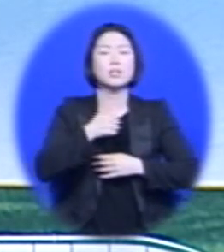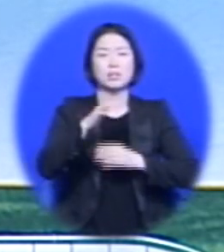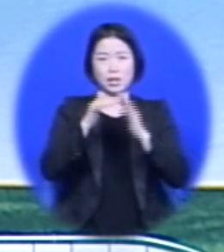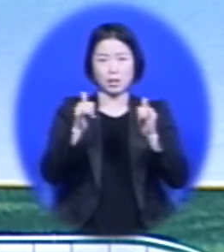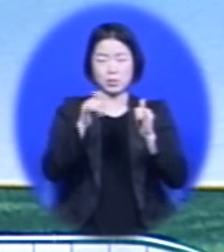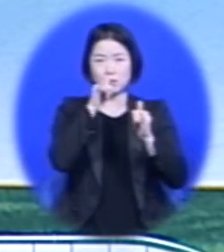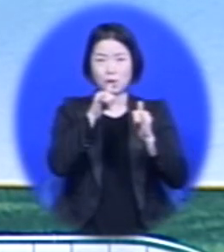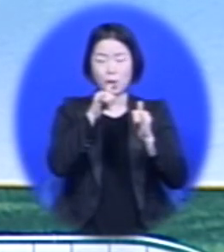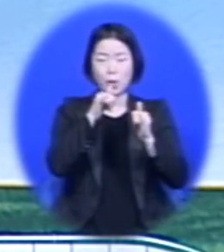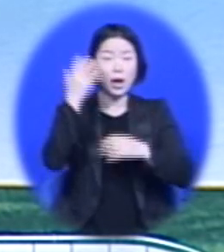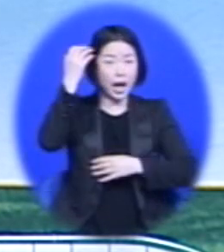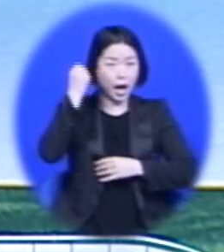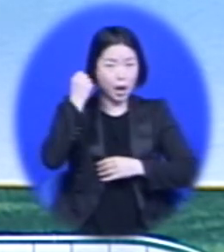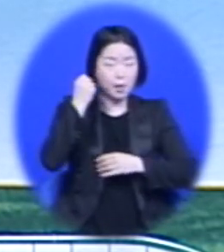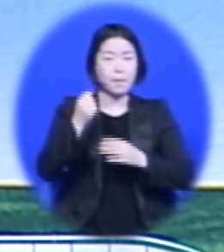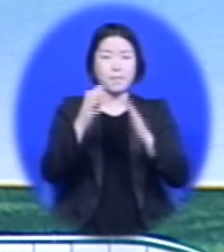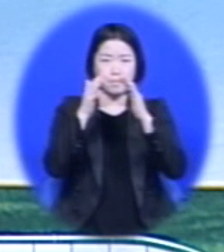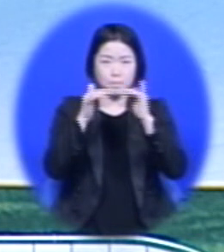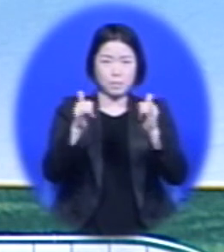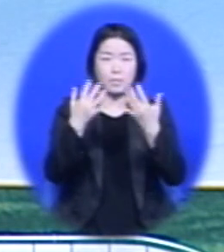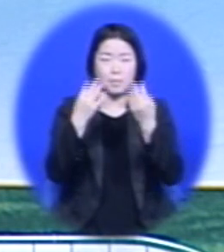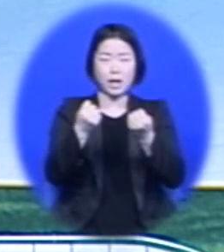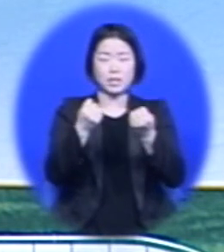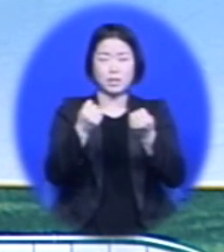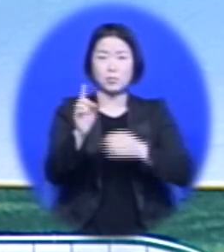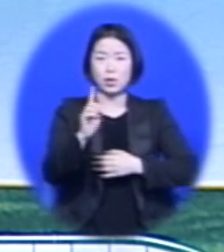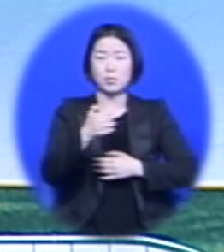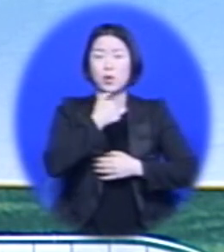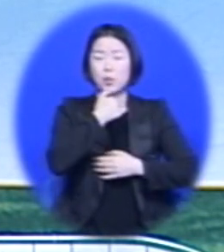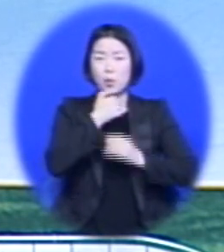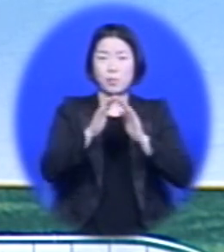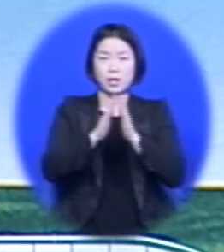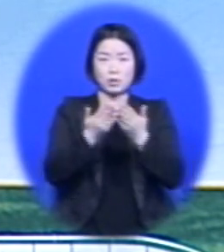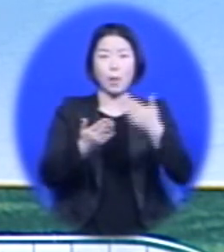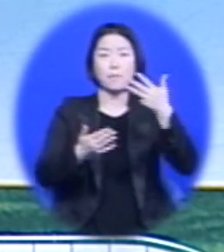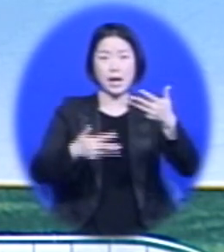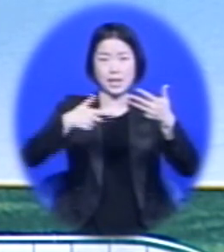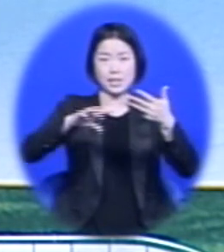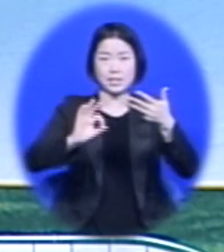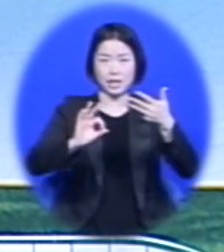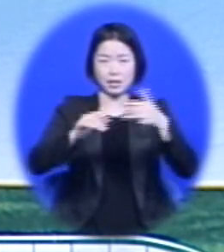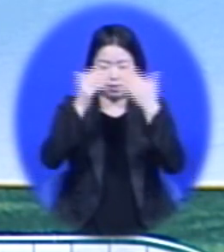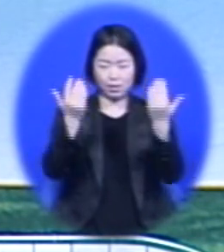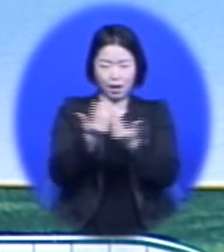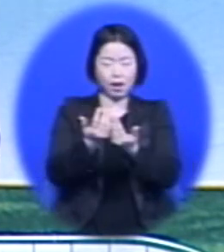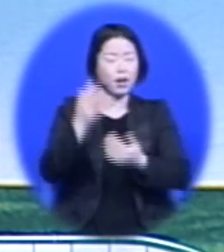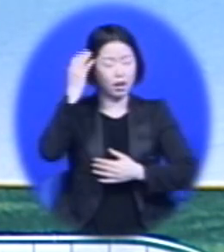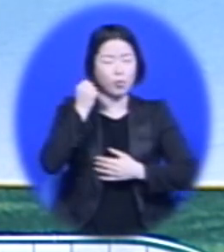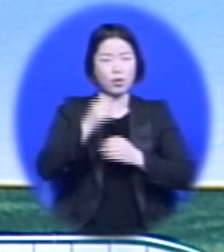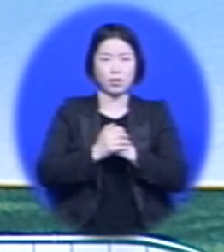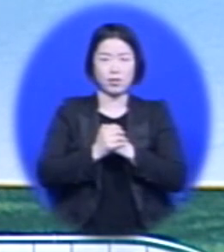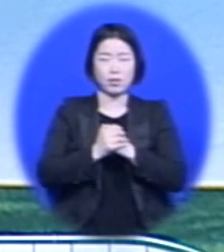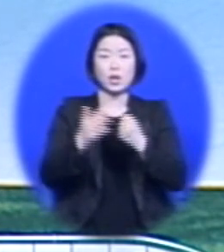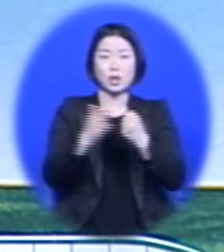많은 분들이 암송하는 성경이 이 로마서 8장이 그 중에 하나입니다. 그런 뜻에서 로마서